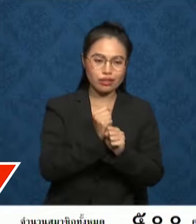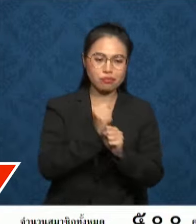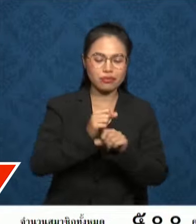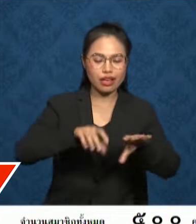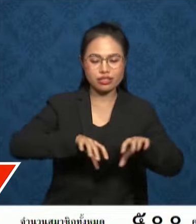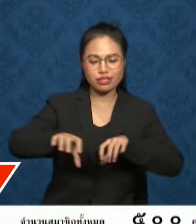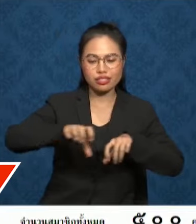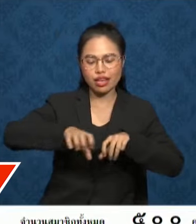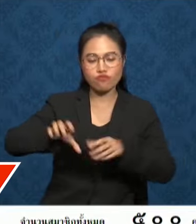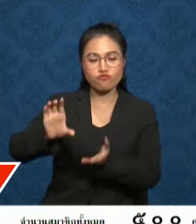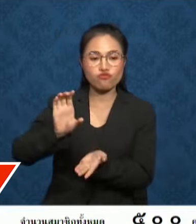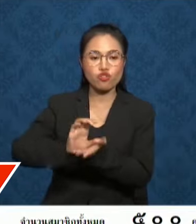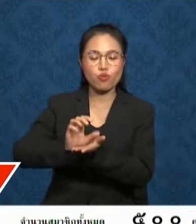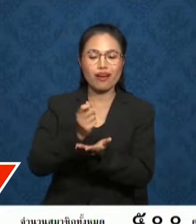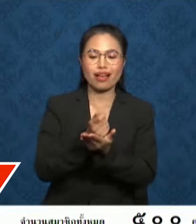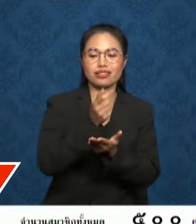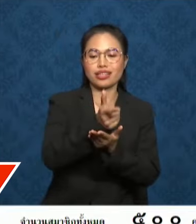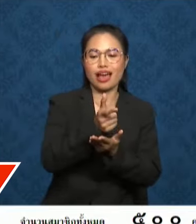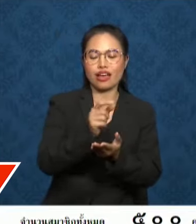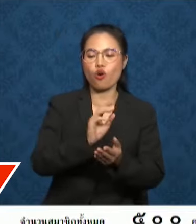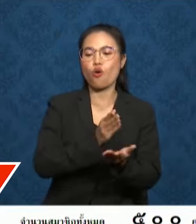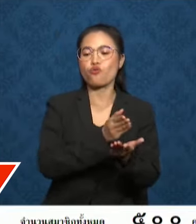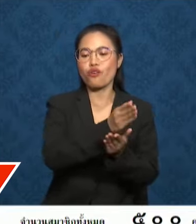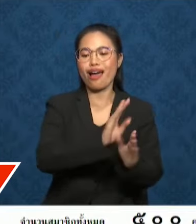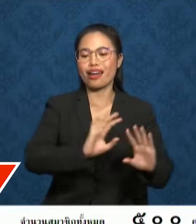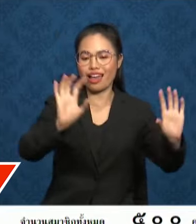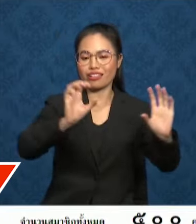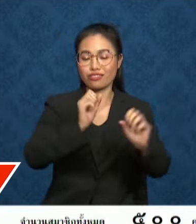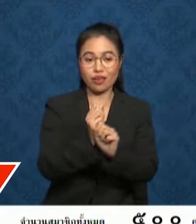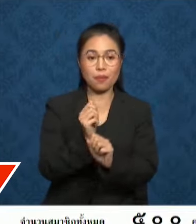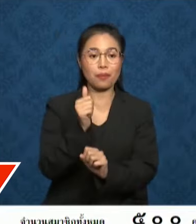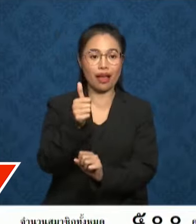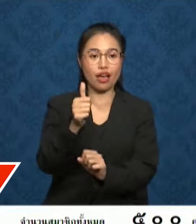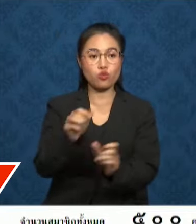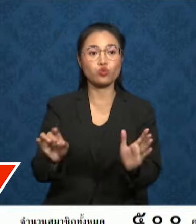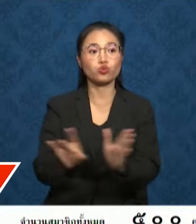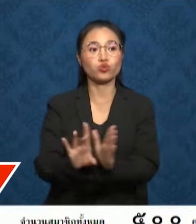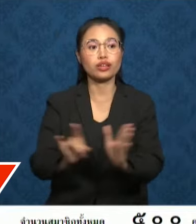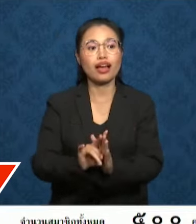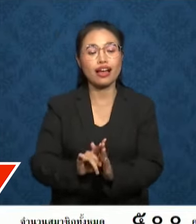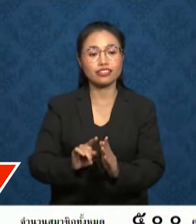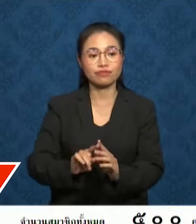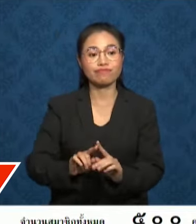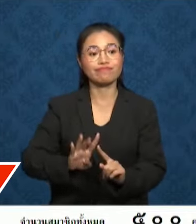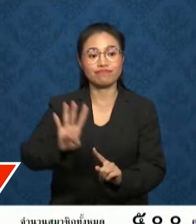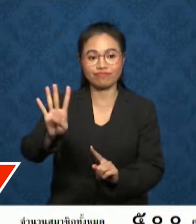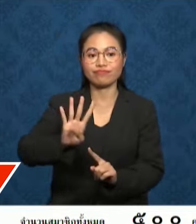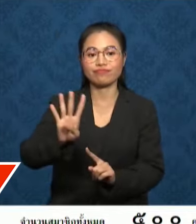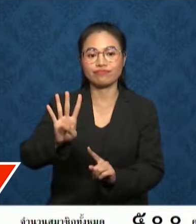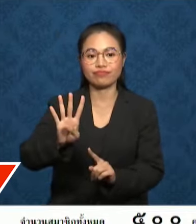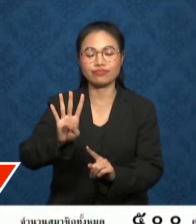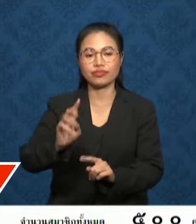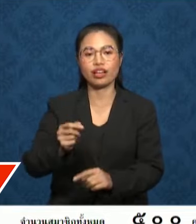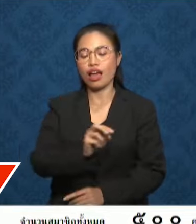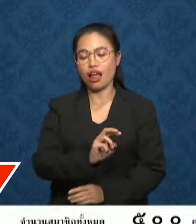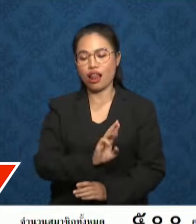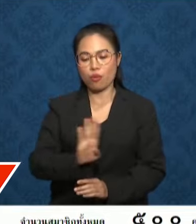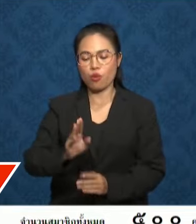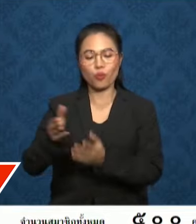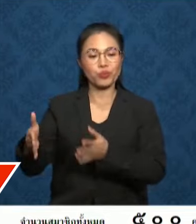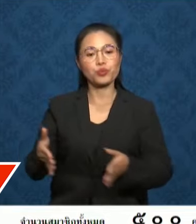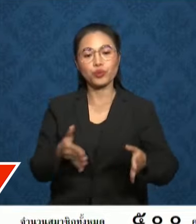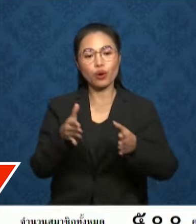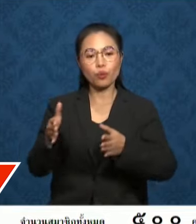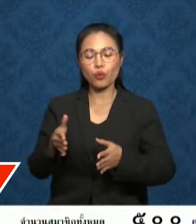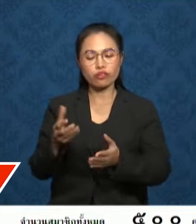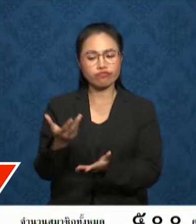งบประณและการใช้จายงบประมาณของฝ่ายปิหารได้ประกสุท้ายประการที่ 4 ครับผมคิดว่าระบบประบวนการงบประ